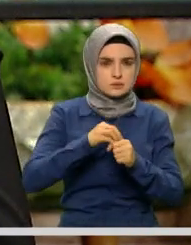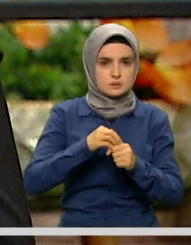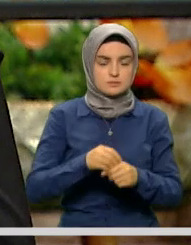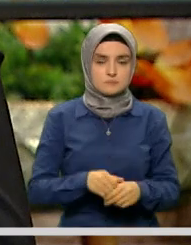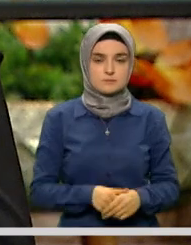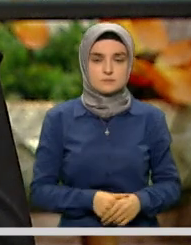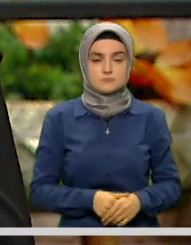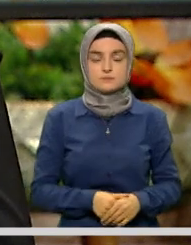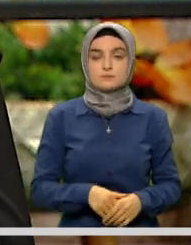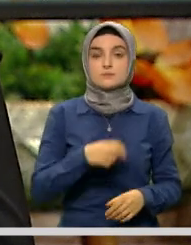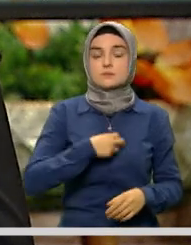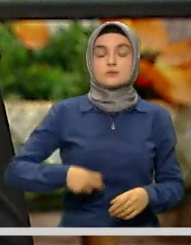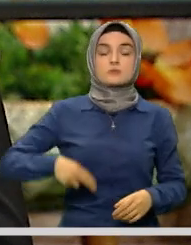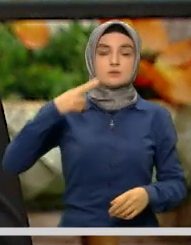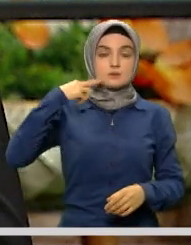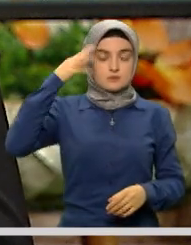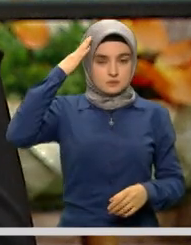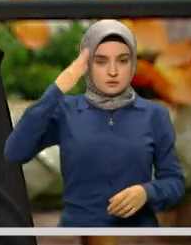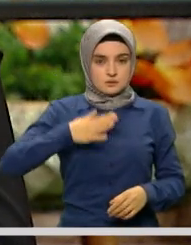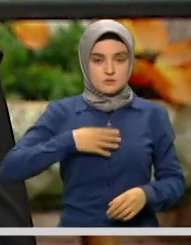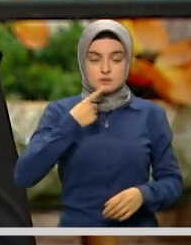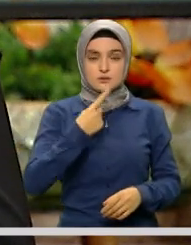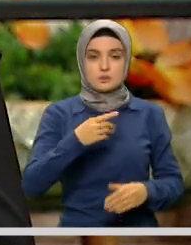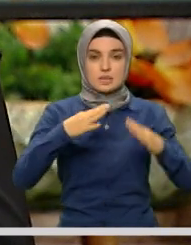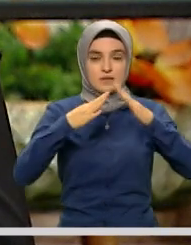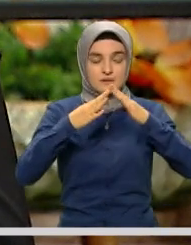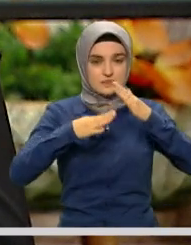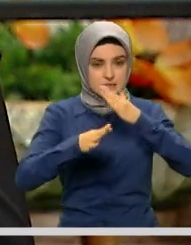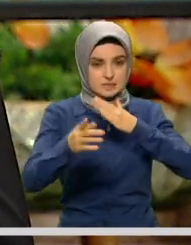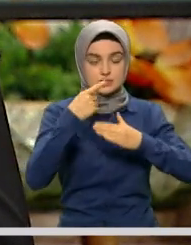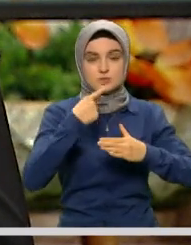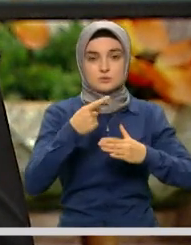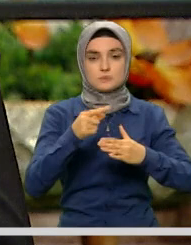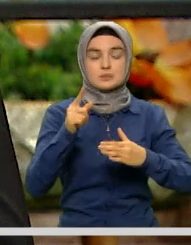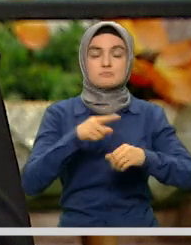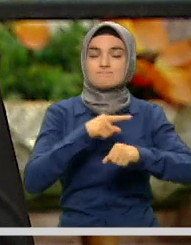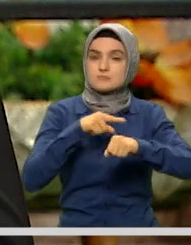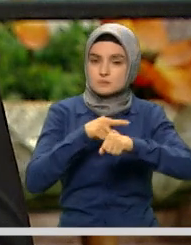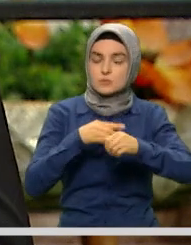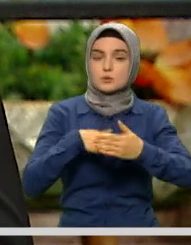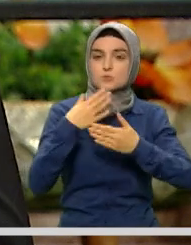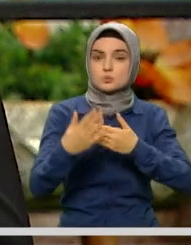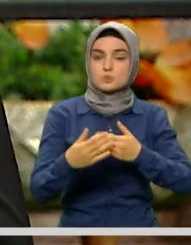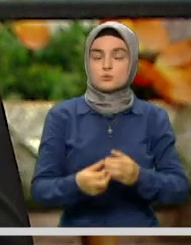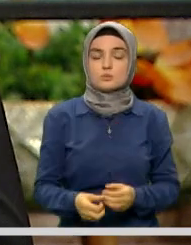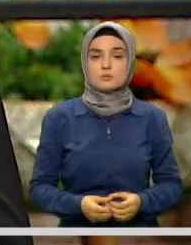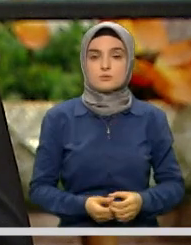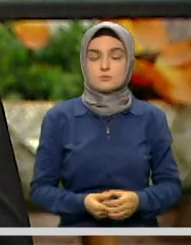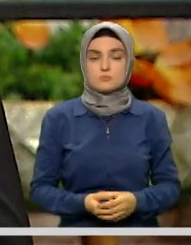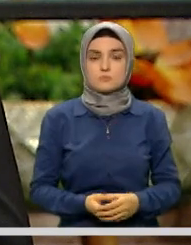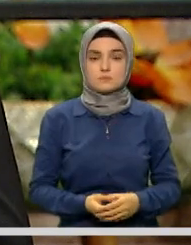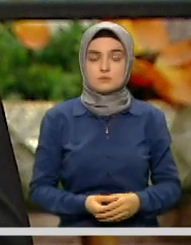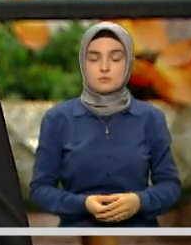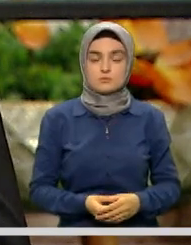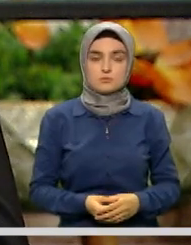burada Efendimiz diyor ki evine çekil. Evine çekiliyor ve bir zaman sonra aradan zaman geçiyor ama